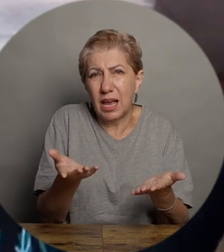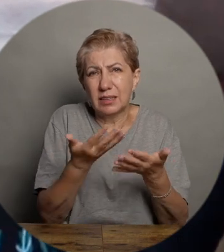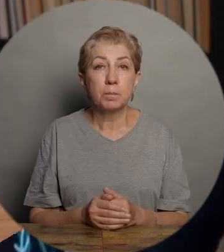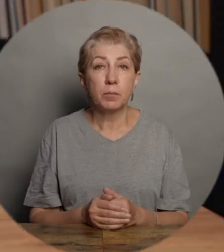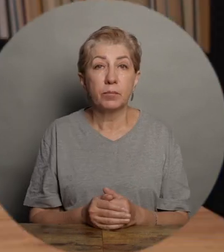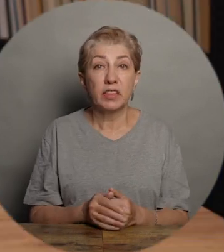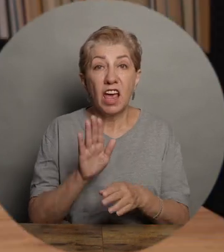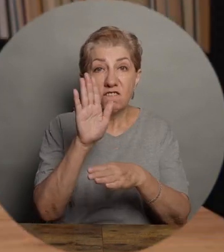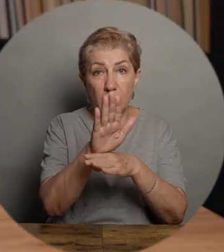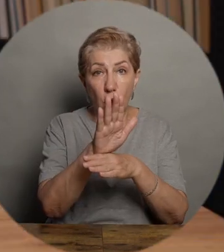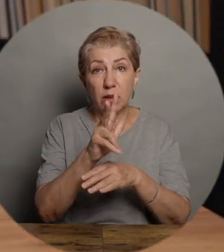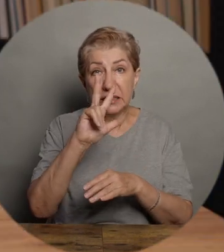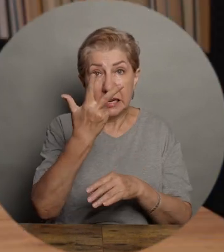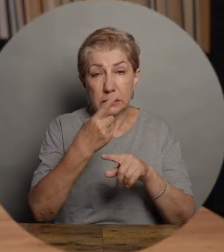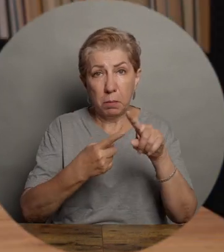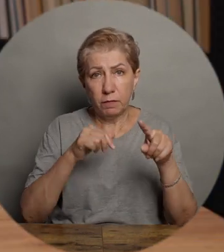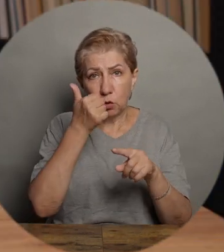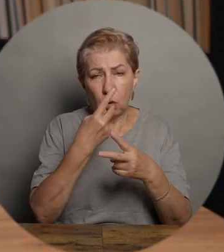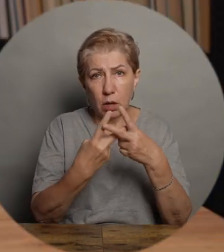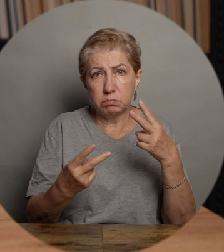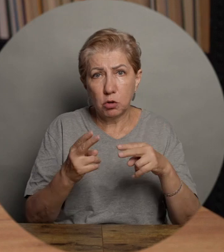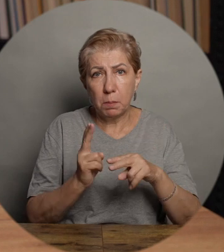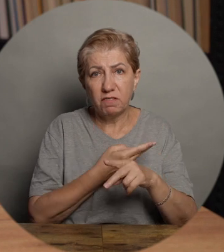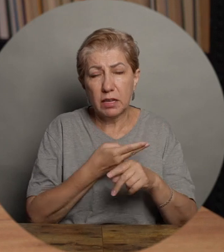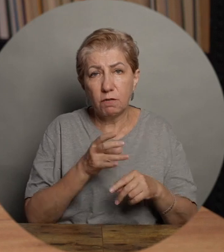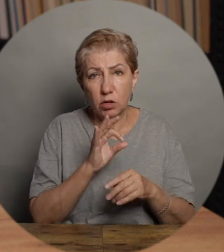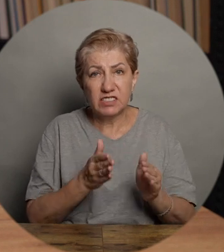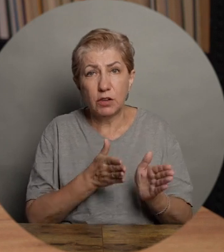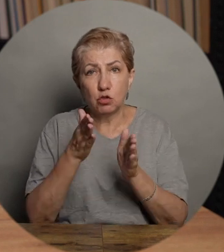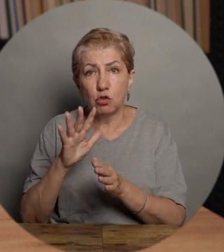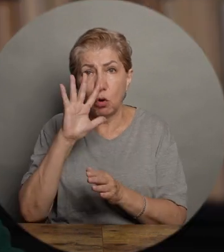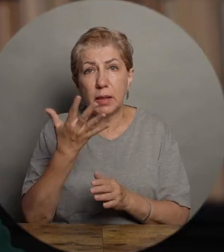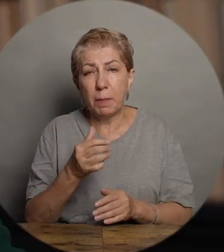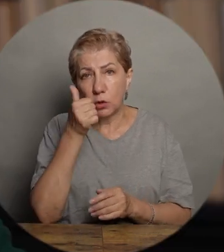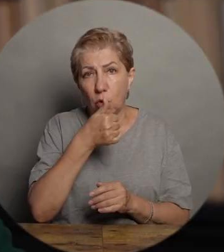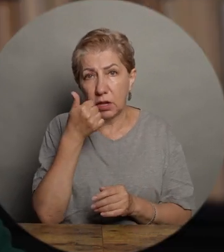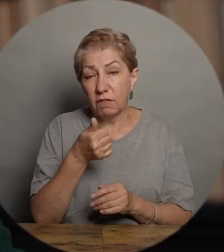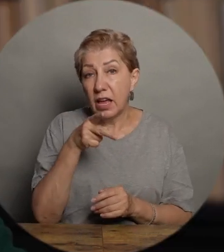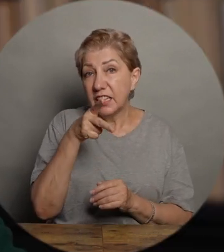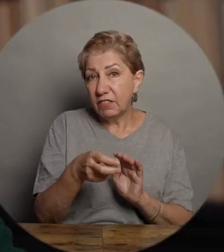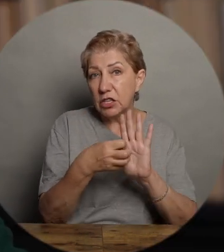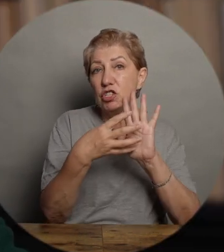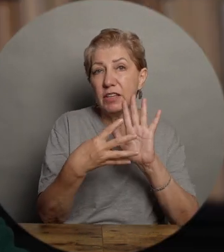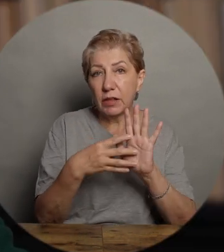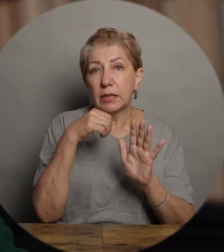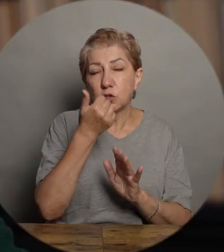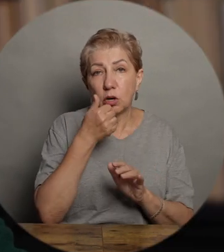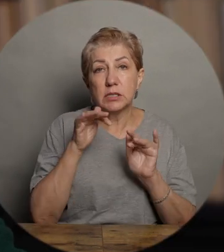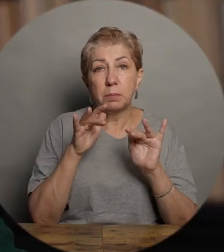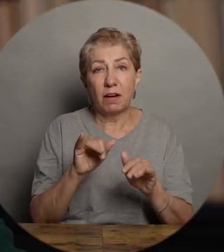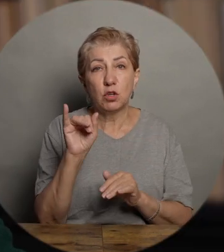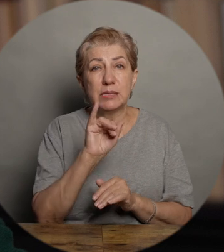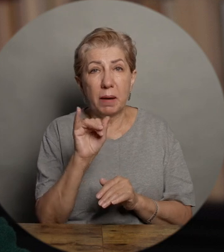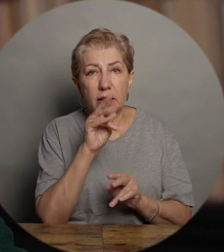впливом вирок 3 по роки позбавлення волі з відстрочкою на 5 років у 2019 році справу